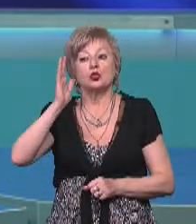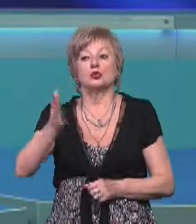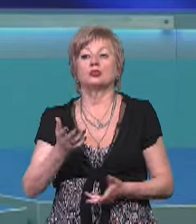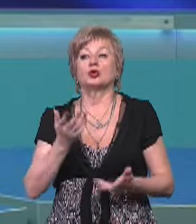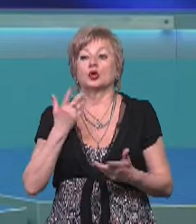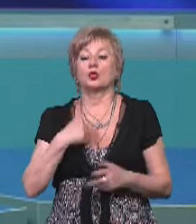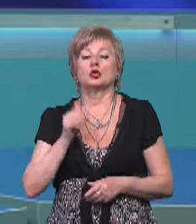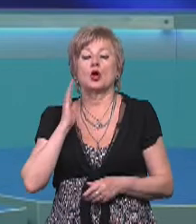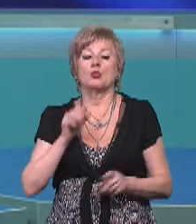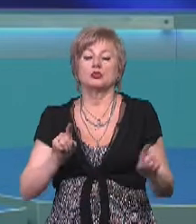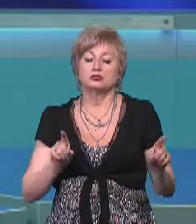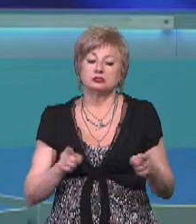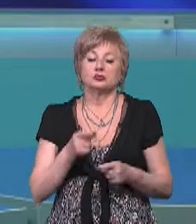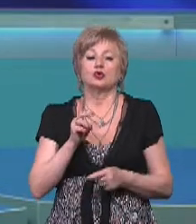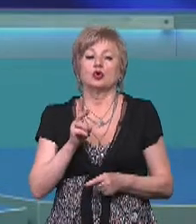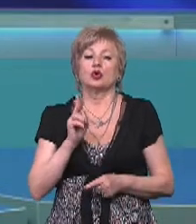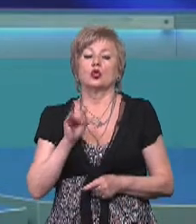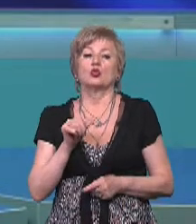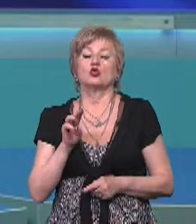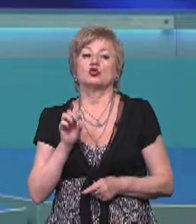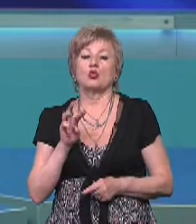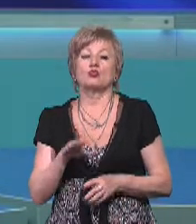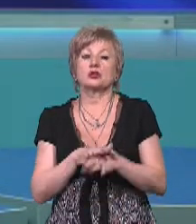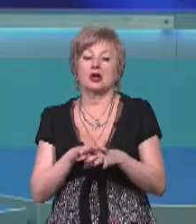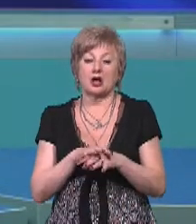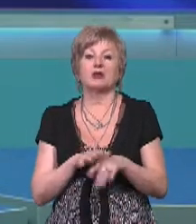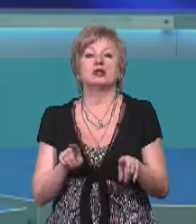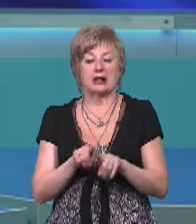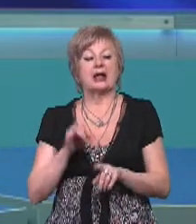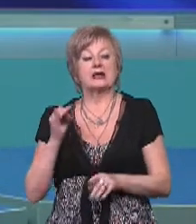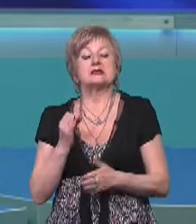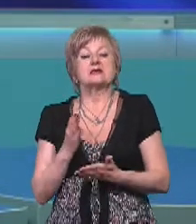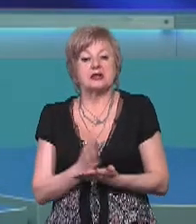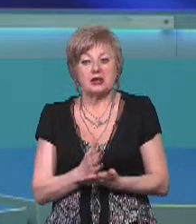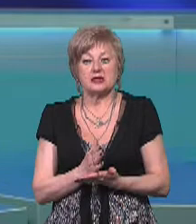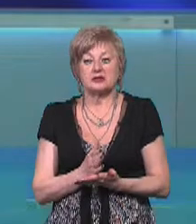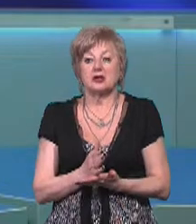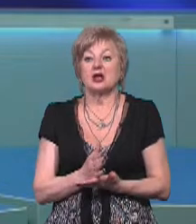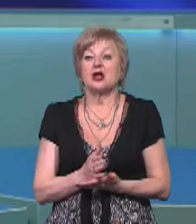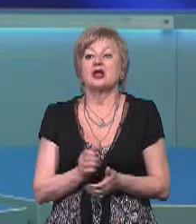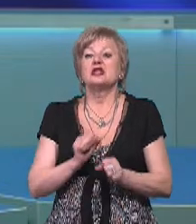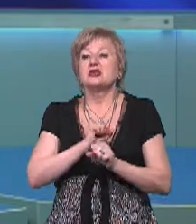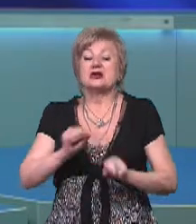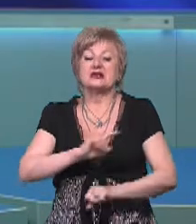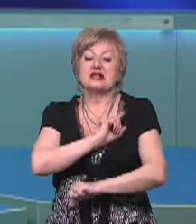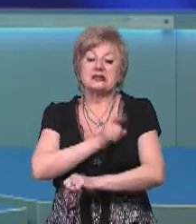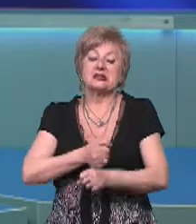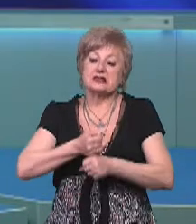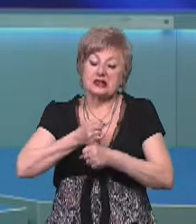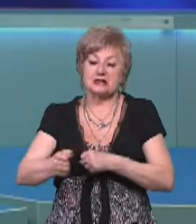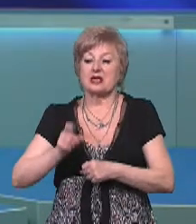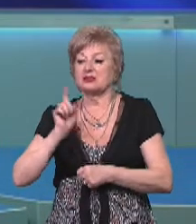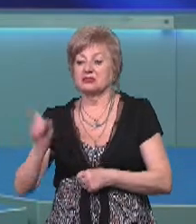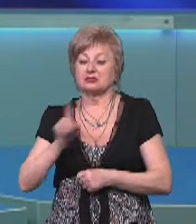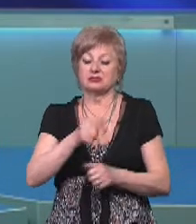буде створена Кушугумська громада, така ініціатива виникне. Тобто не можна просто когось до когось примусово